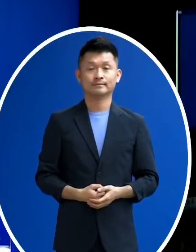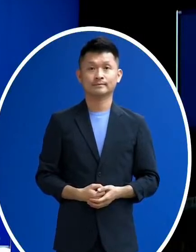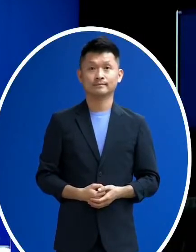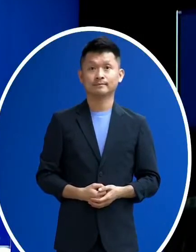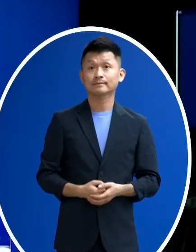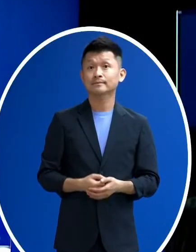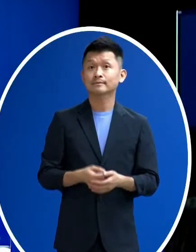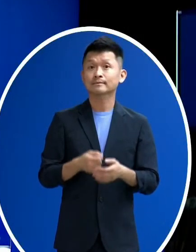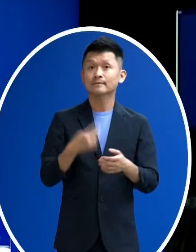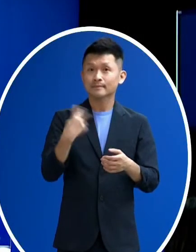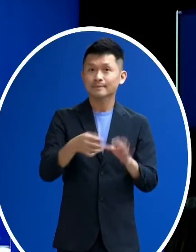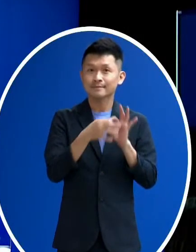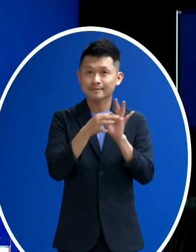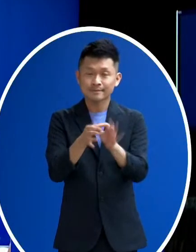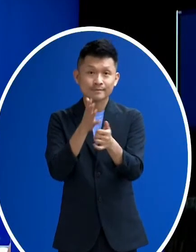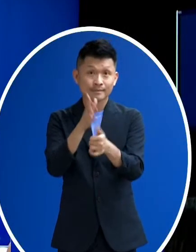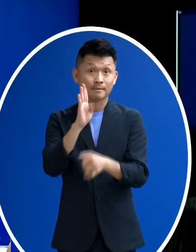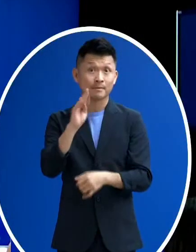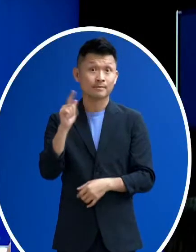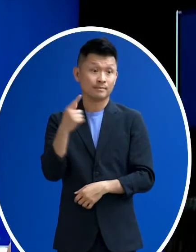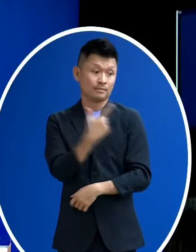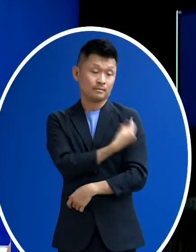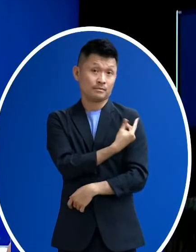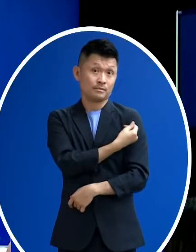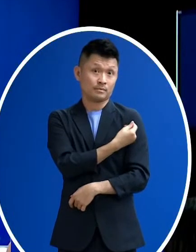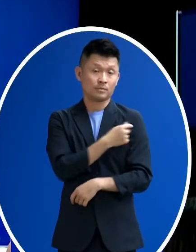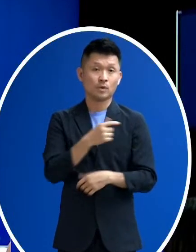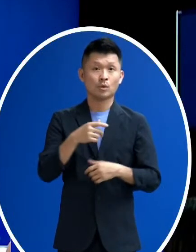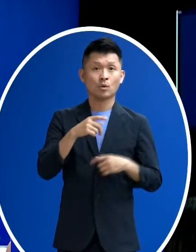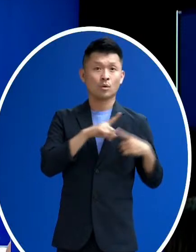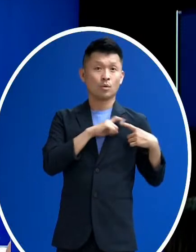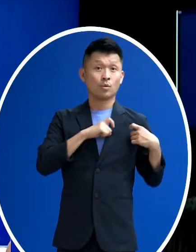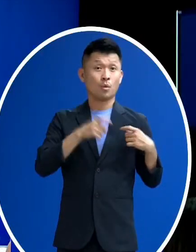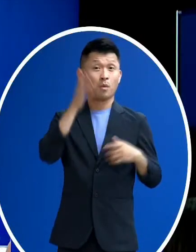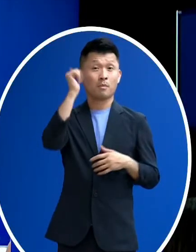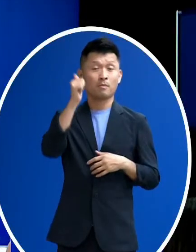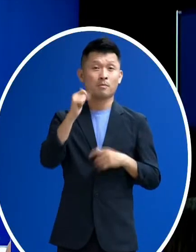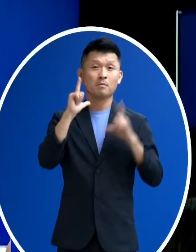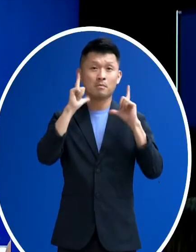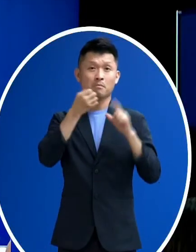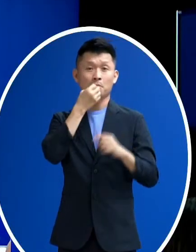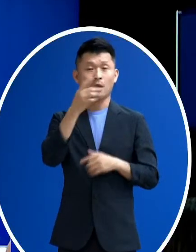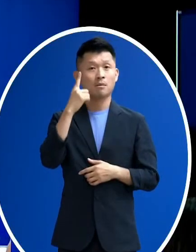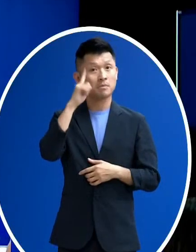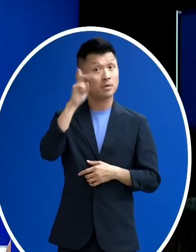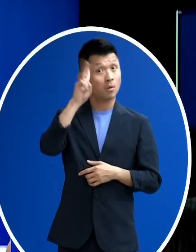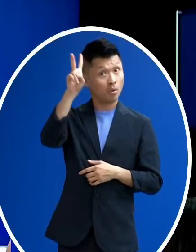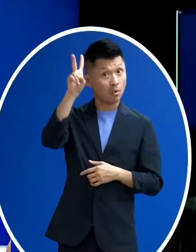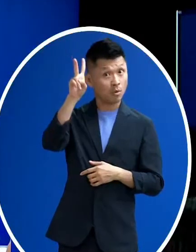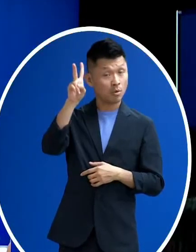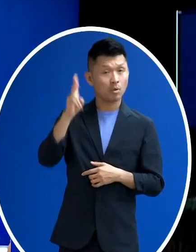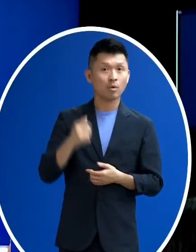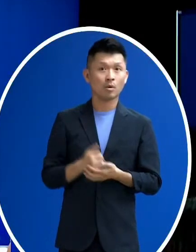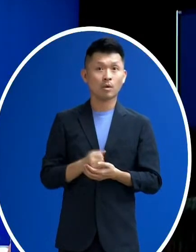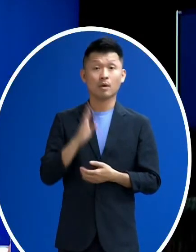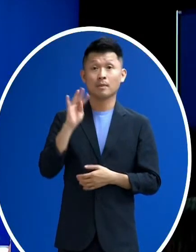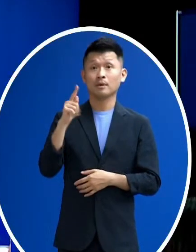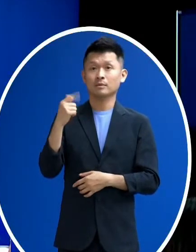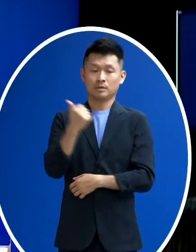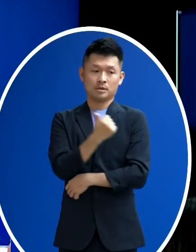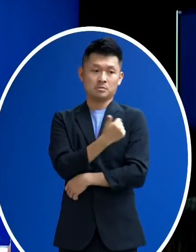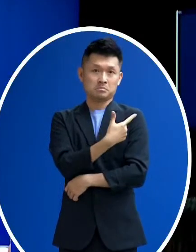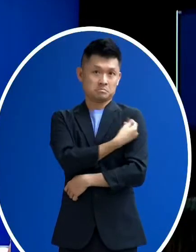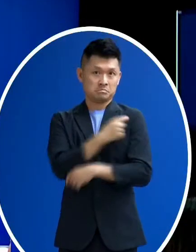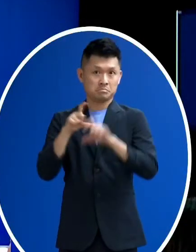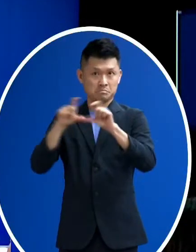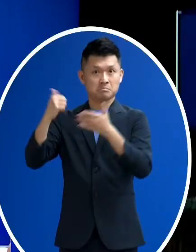庄副想要延续 BNT 的问题，今天郭董有在脸书上发文说，明天跟后天可能会有各 EPT 的 BNT 疫苗到，然后